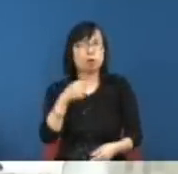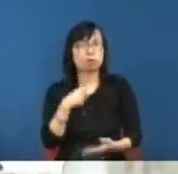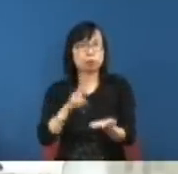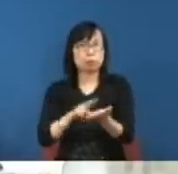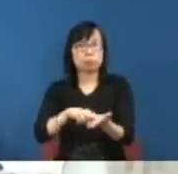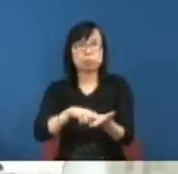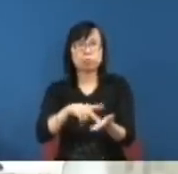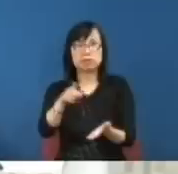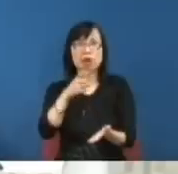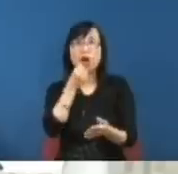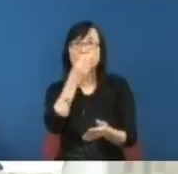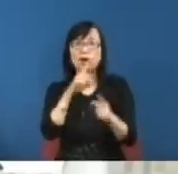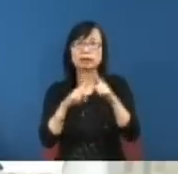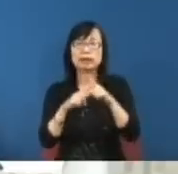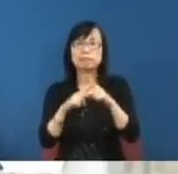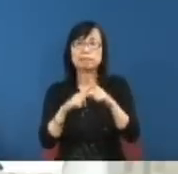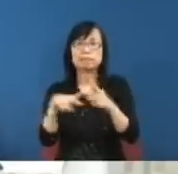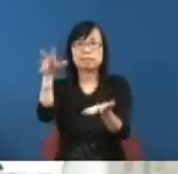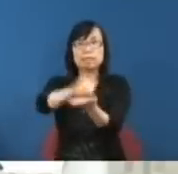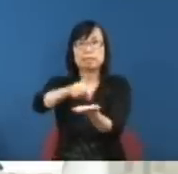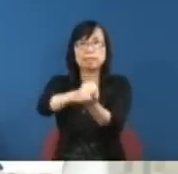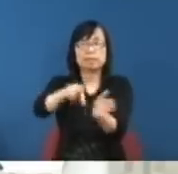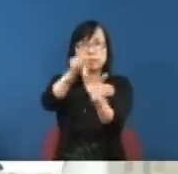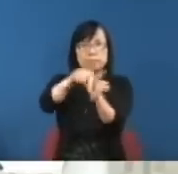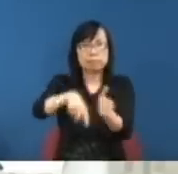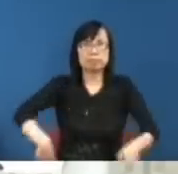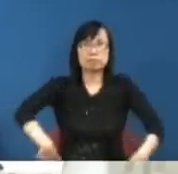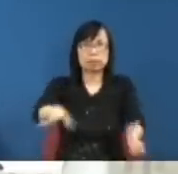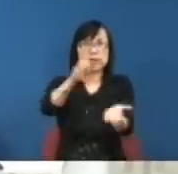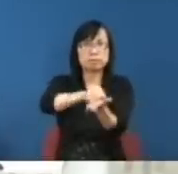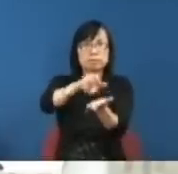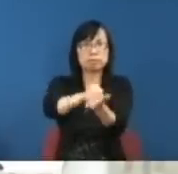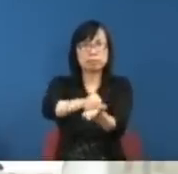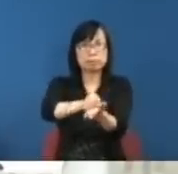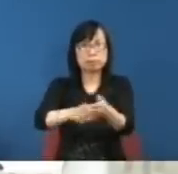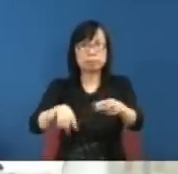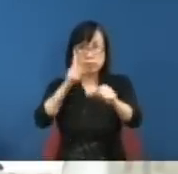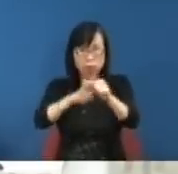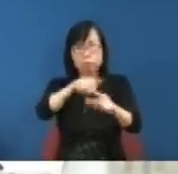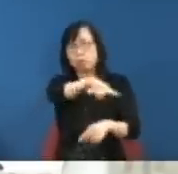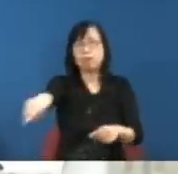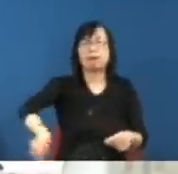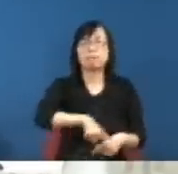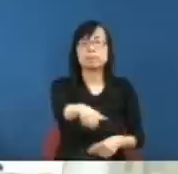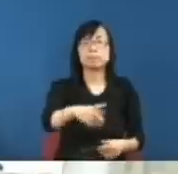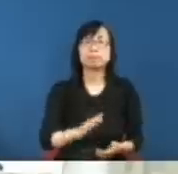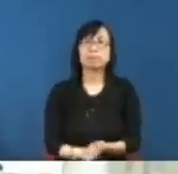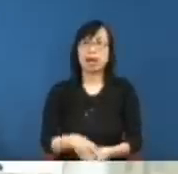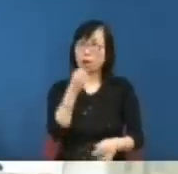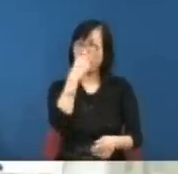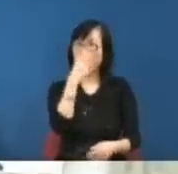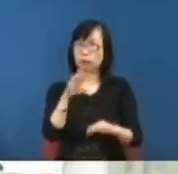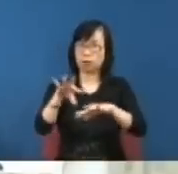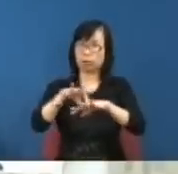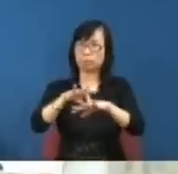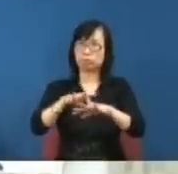出現香港人咧係佔據銀行街或者佔據中環嘅行動啦。實際上面喺香港嚟講，個金融